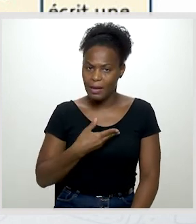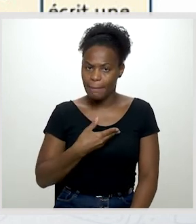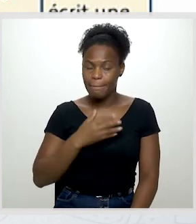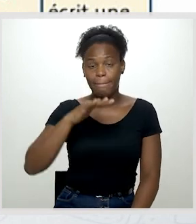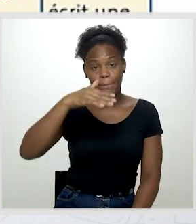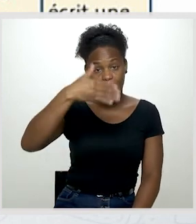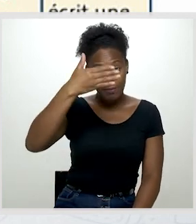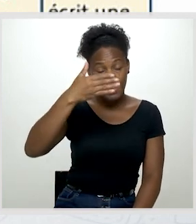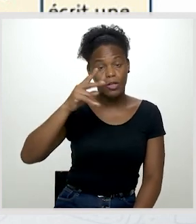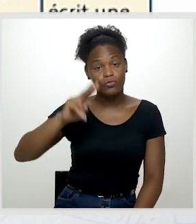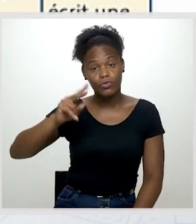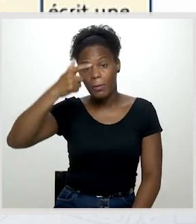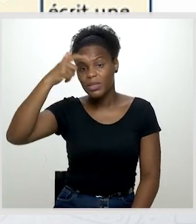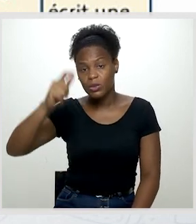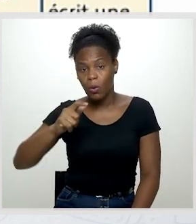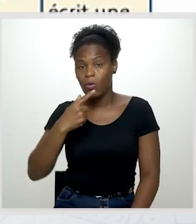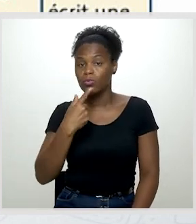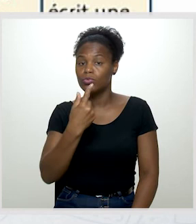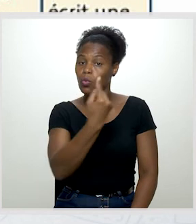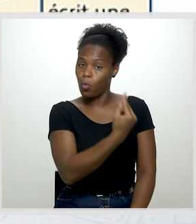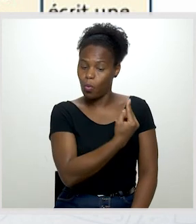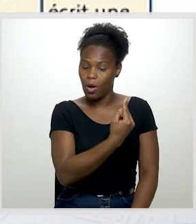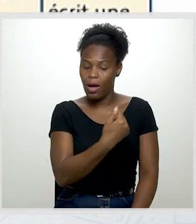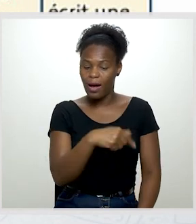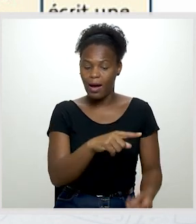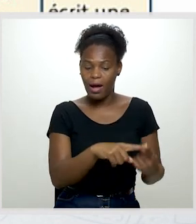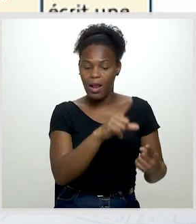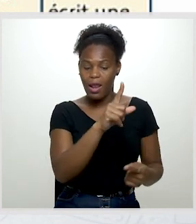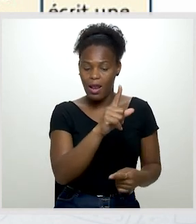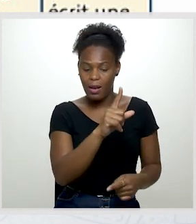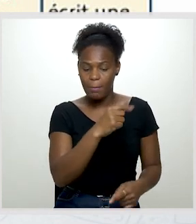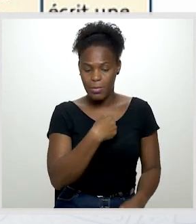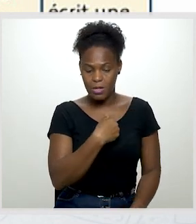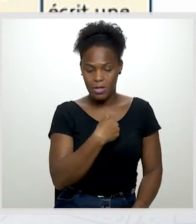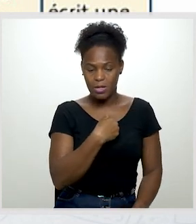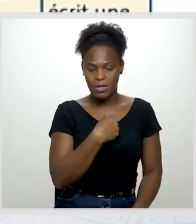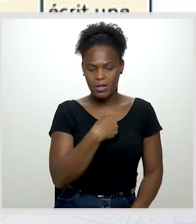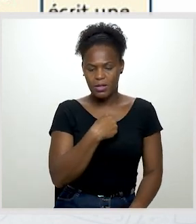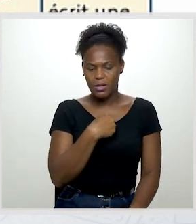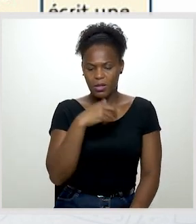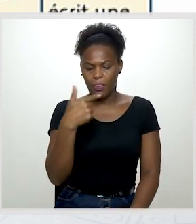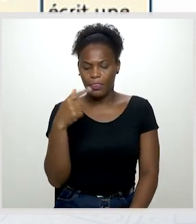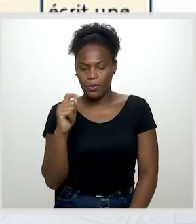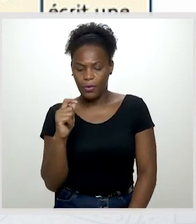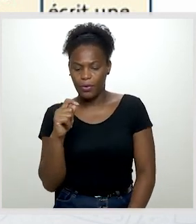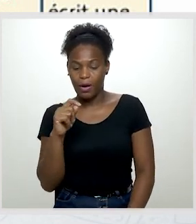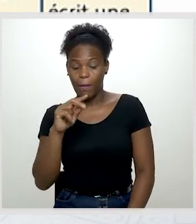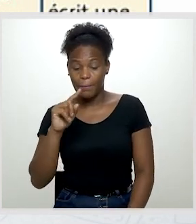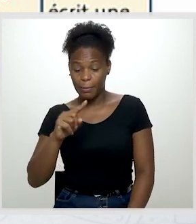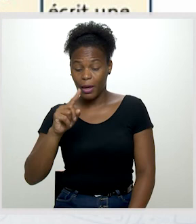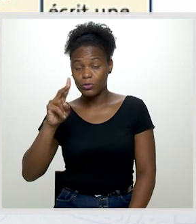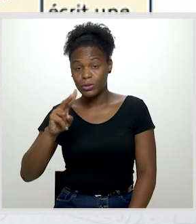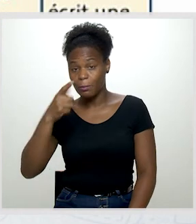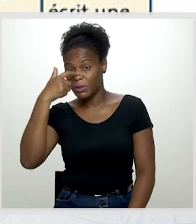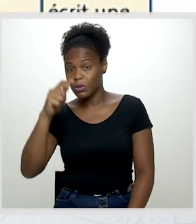pour la première et la deuxième personne du singulier, nous avons me, te, et pour la première et deuxième personne du pluriel,